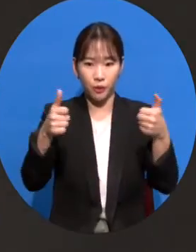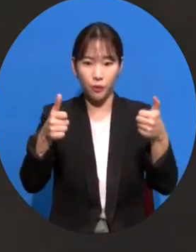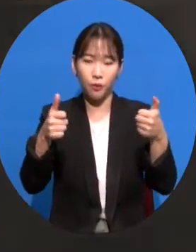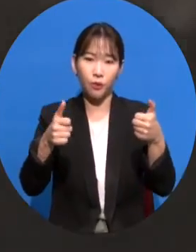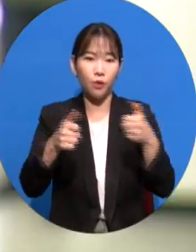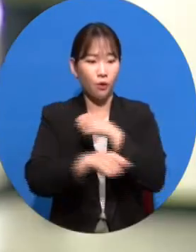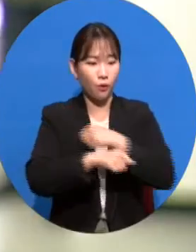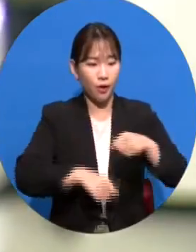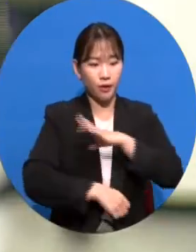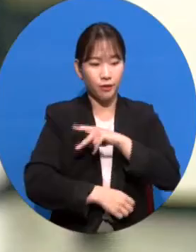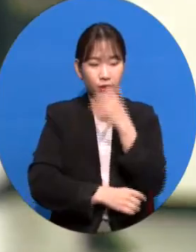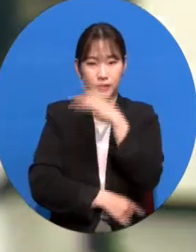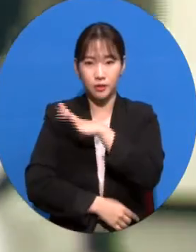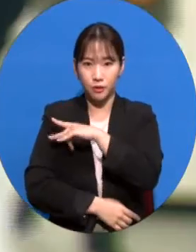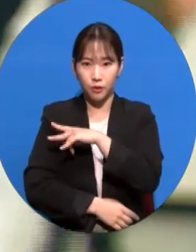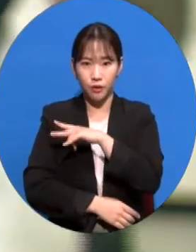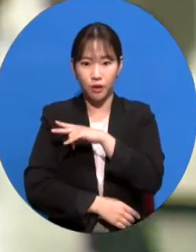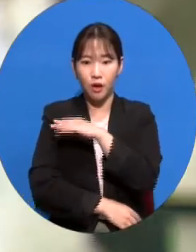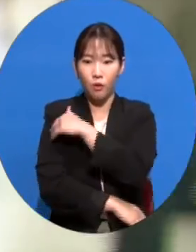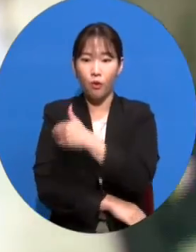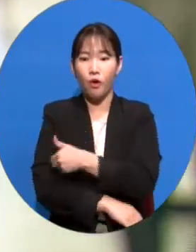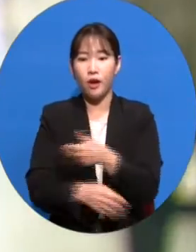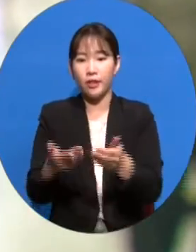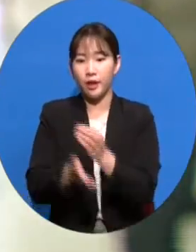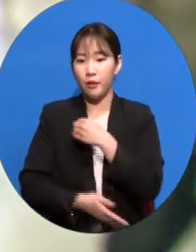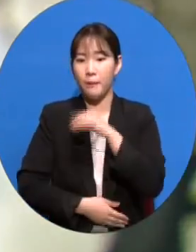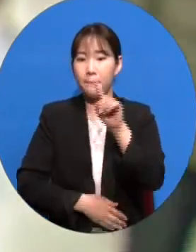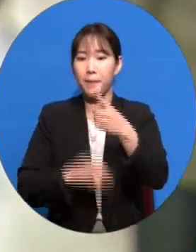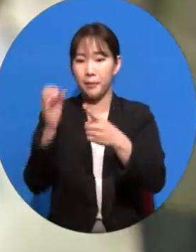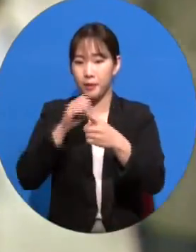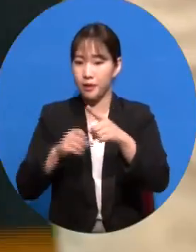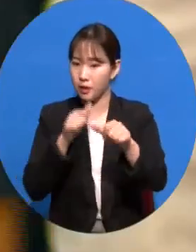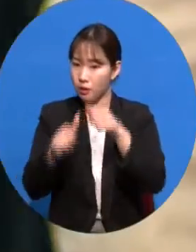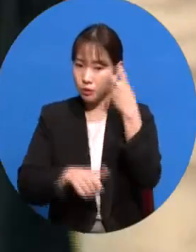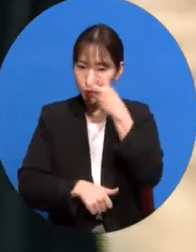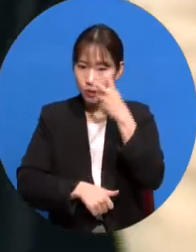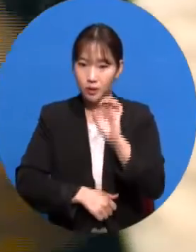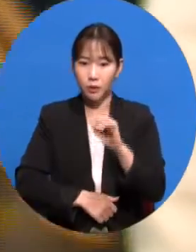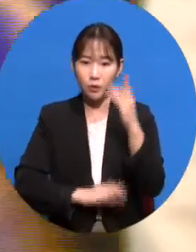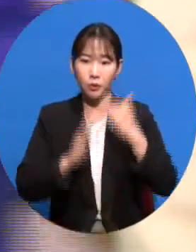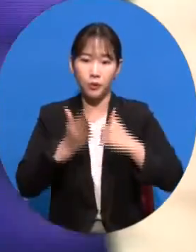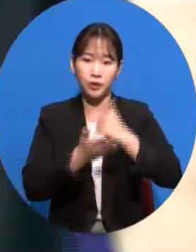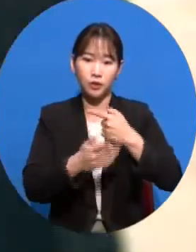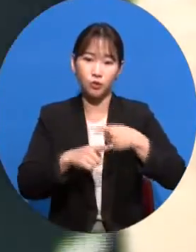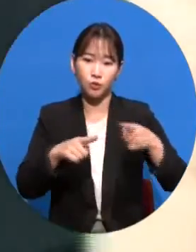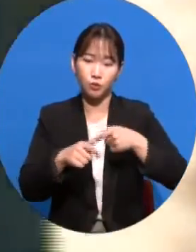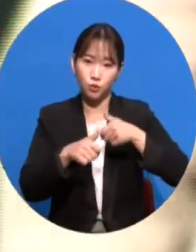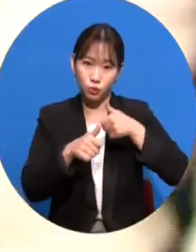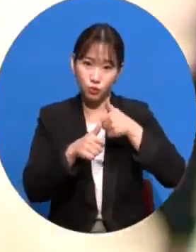구형과 기초 의원은 권리 당원 100% 여론조사로 공천 후보를 결정합니다